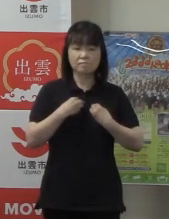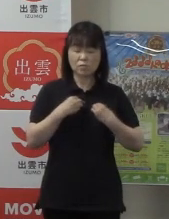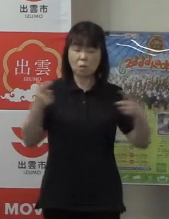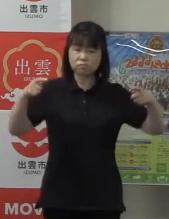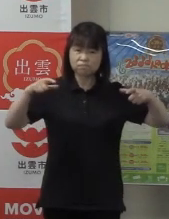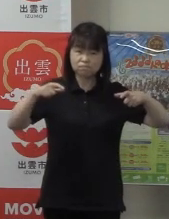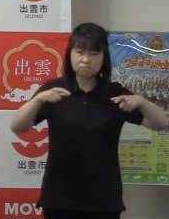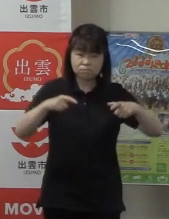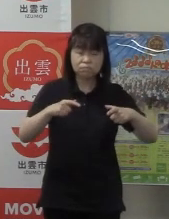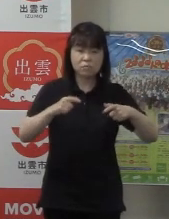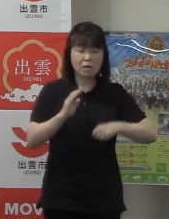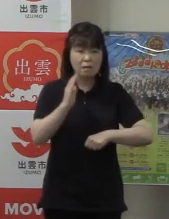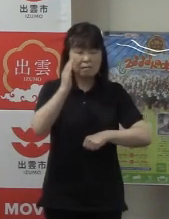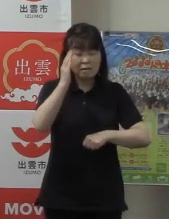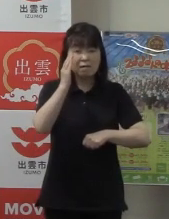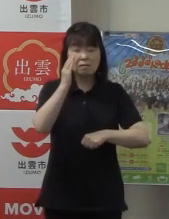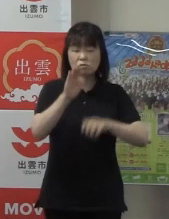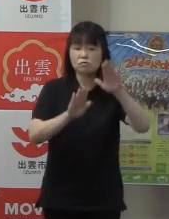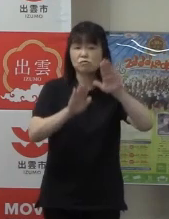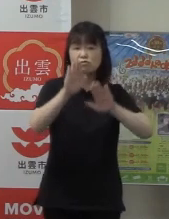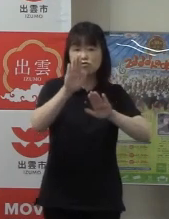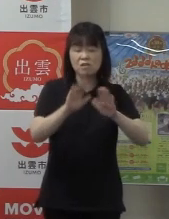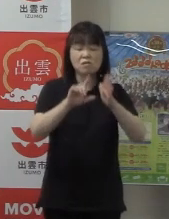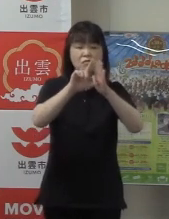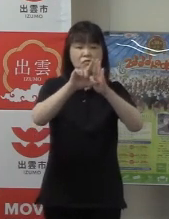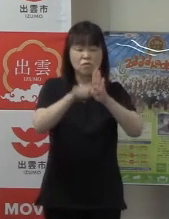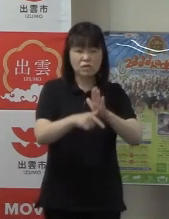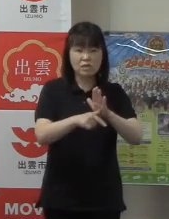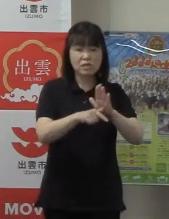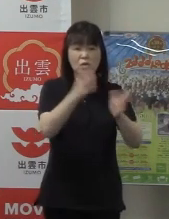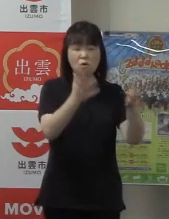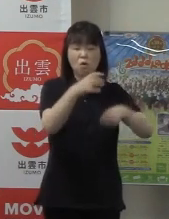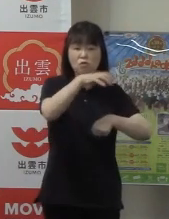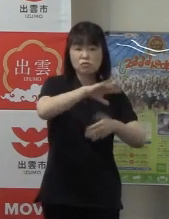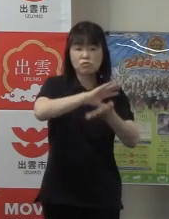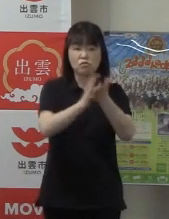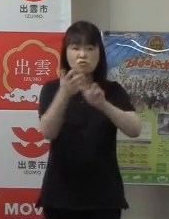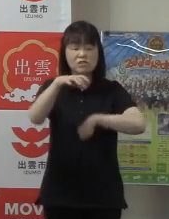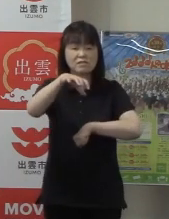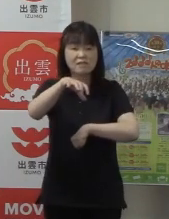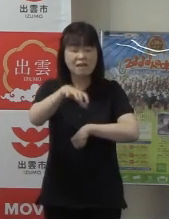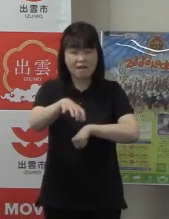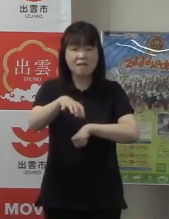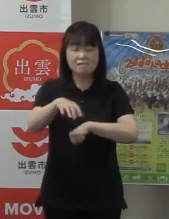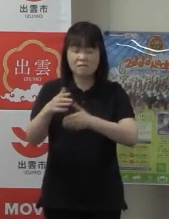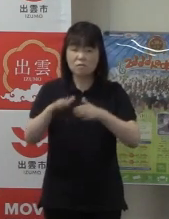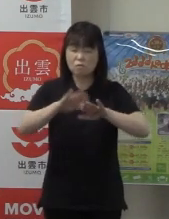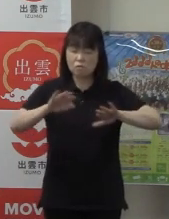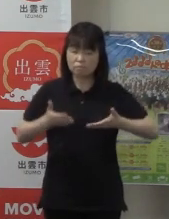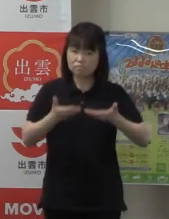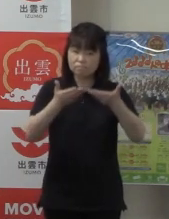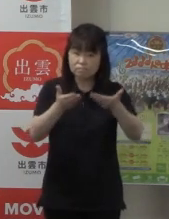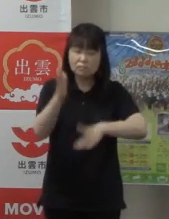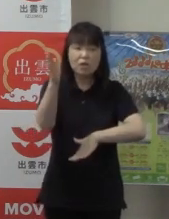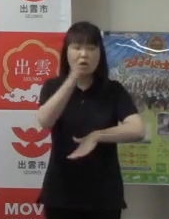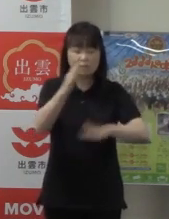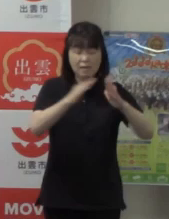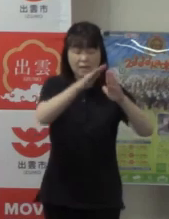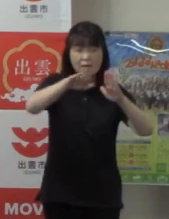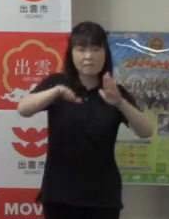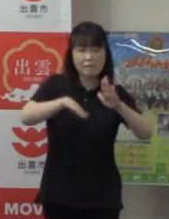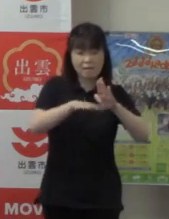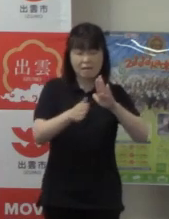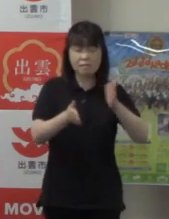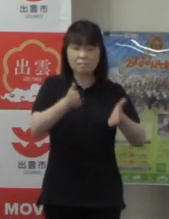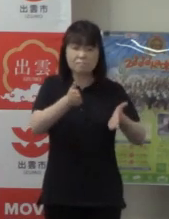収まらない中、保育所、幼稚園等のお子さんの家庭保育をお盆明けの後8